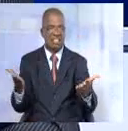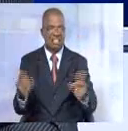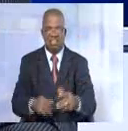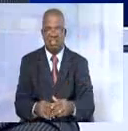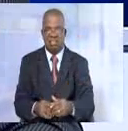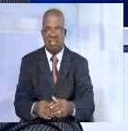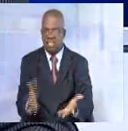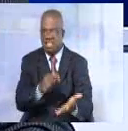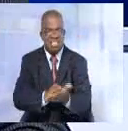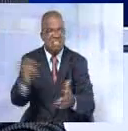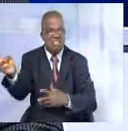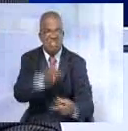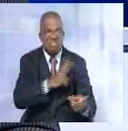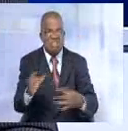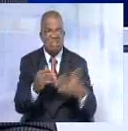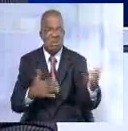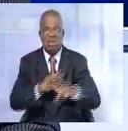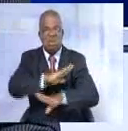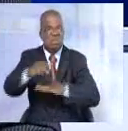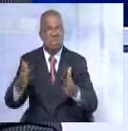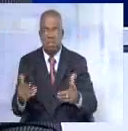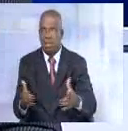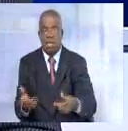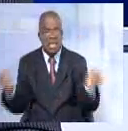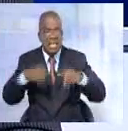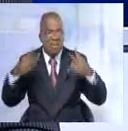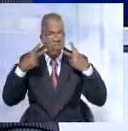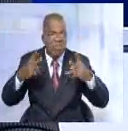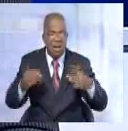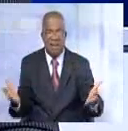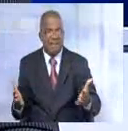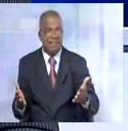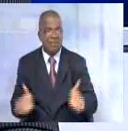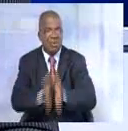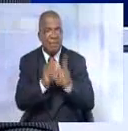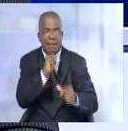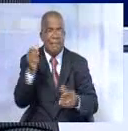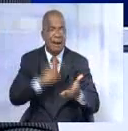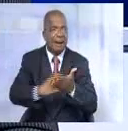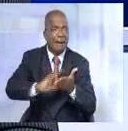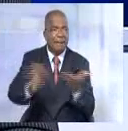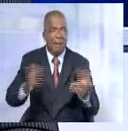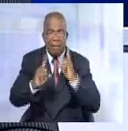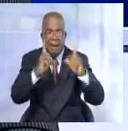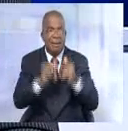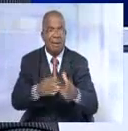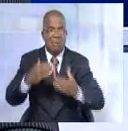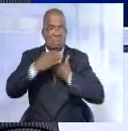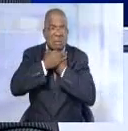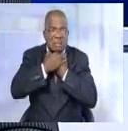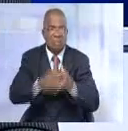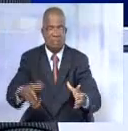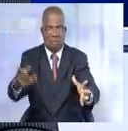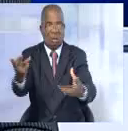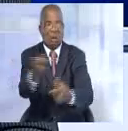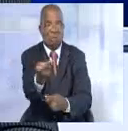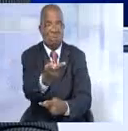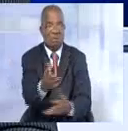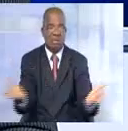des violences sexuelles vient de se tenir sur la question à Boaké. Objectif, trouver des solutions à ce fléau. Diara Souba